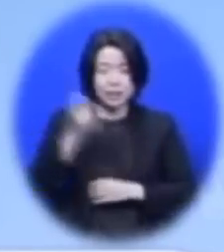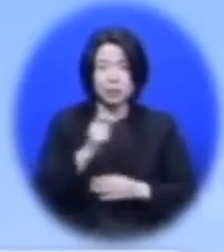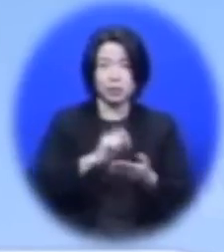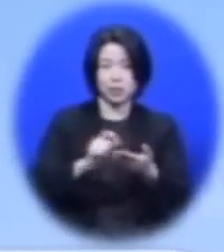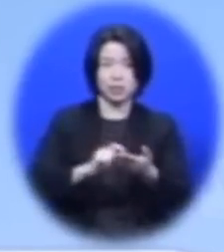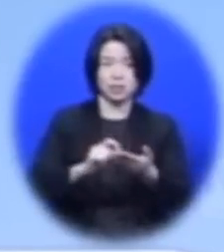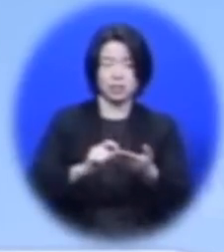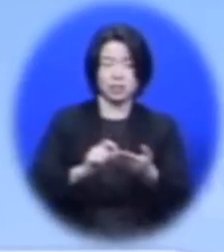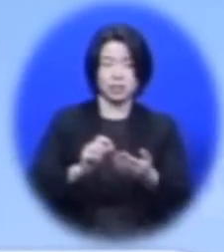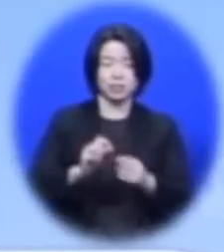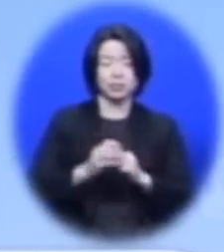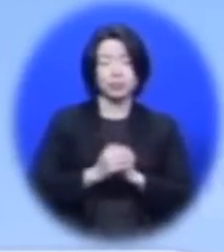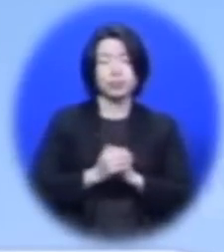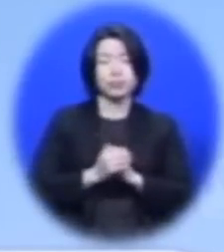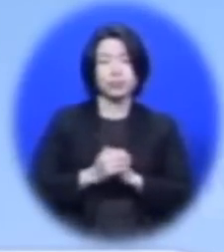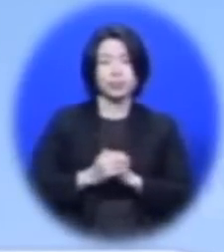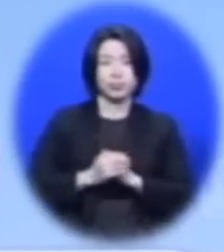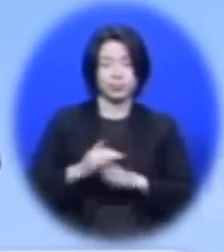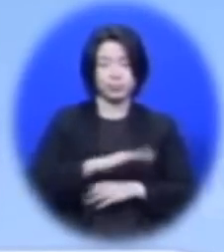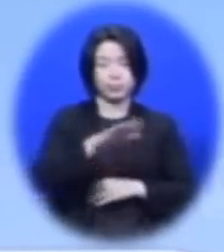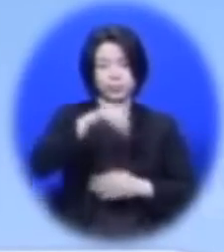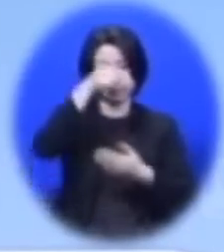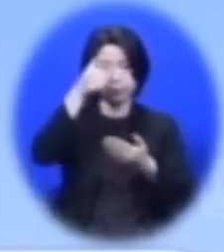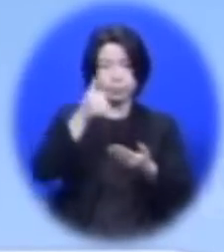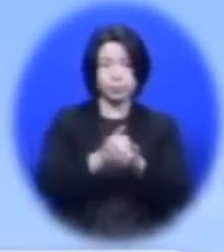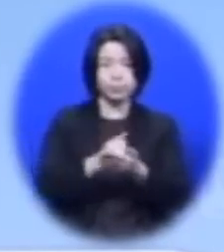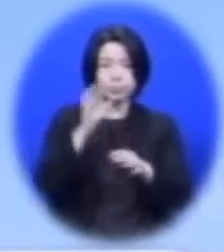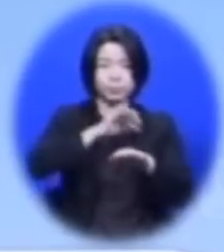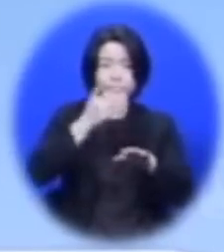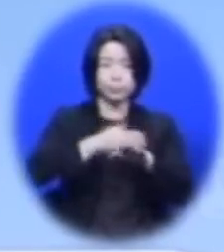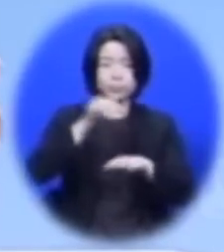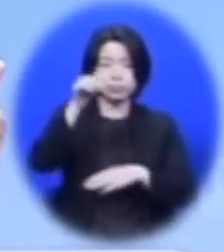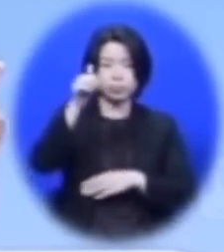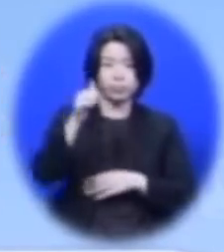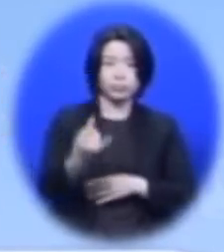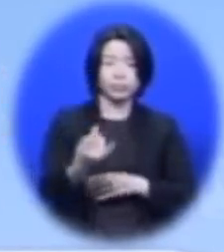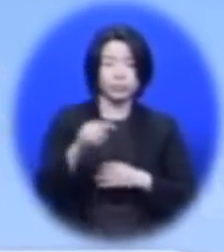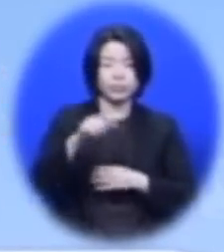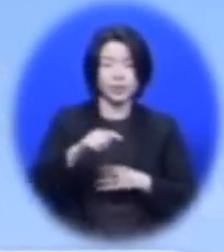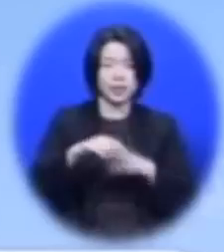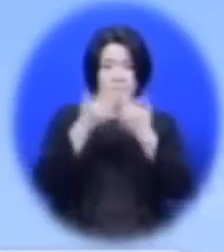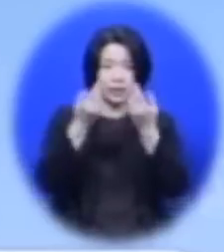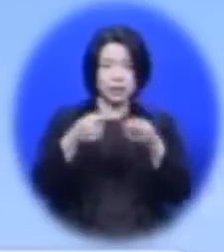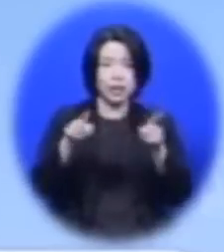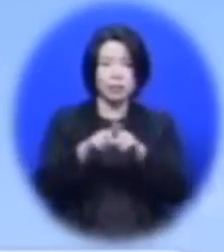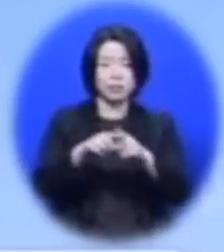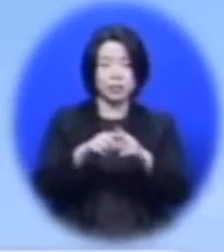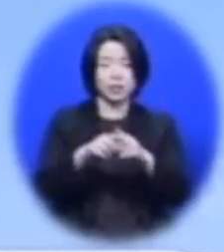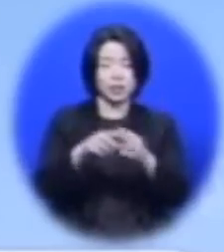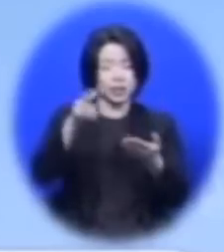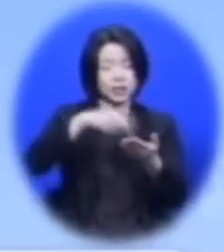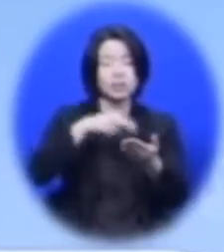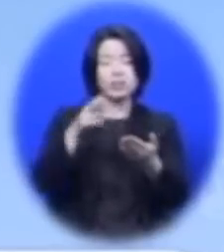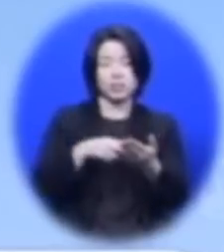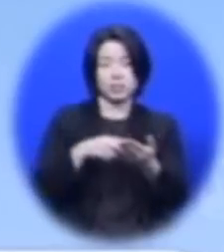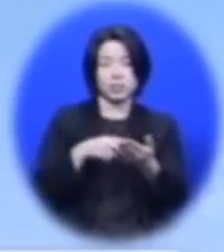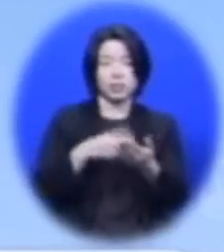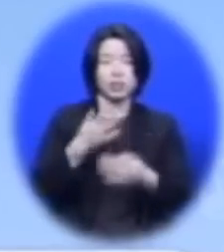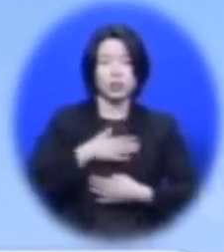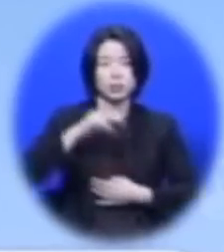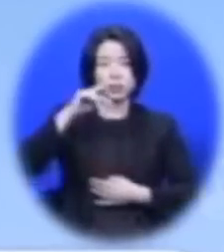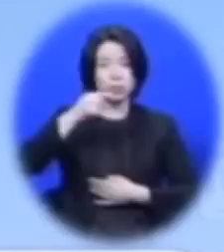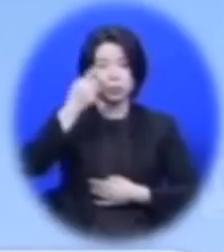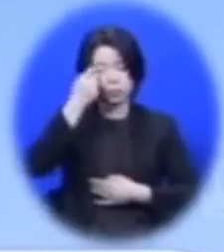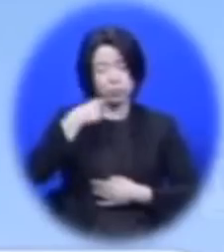글입니다. 우리 장로 수련회 때 장로님들과 함께 이 글을 같이 읽었어요. 저도